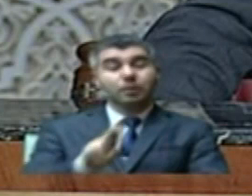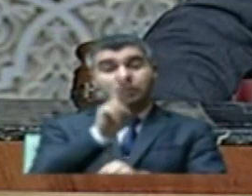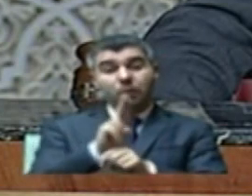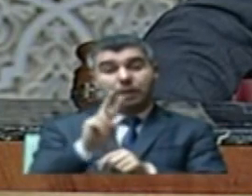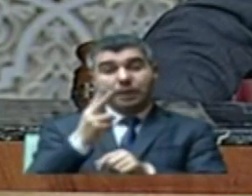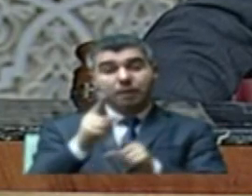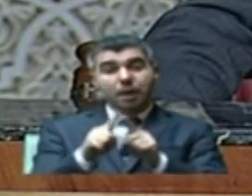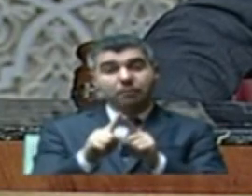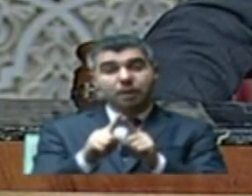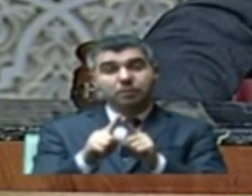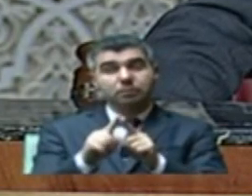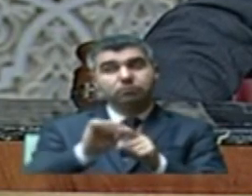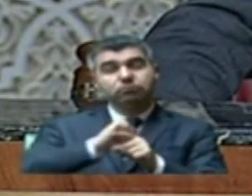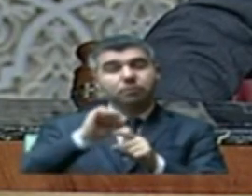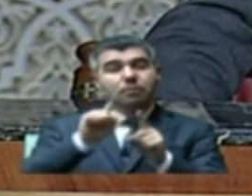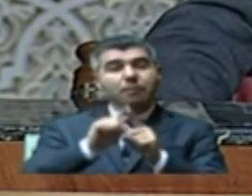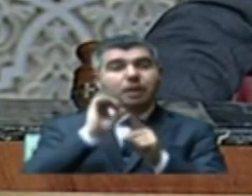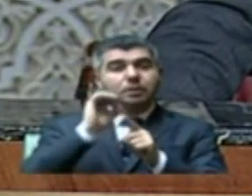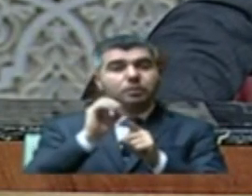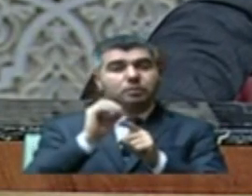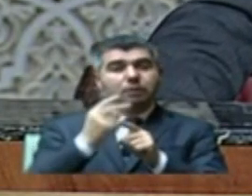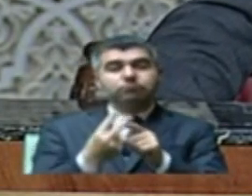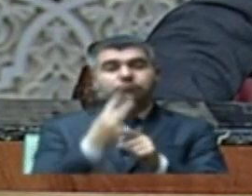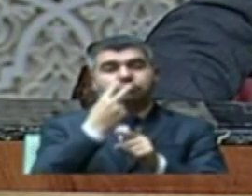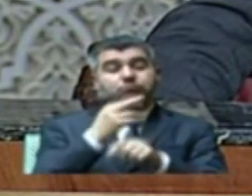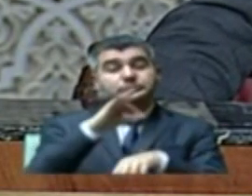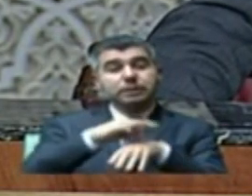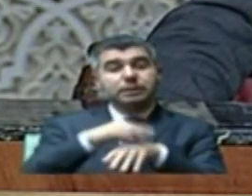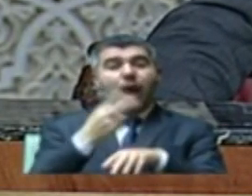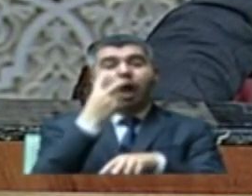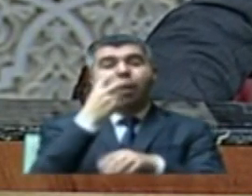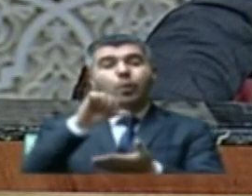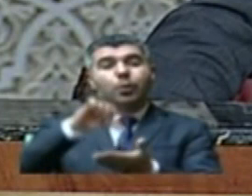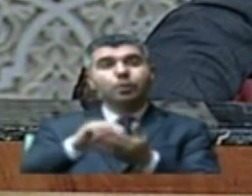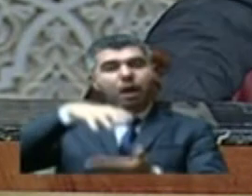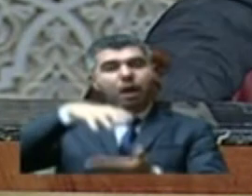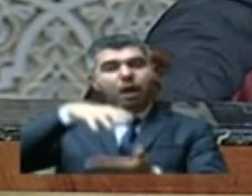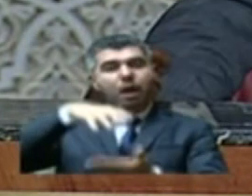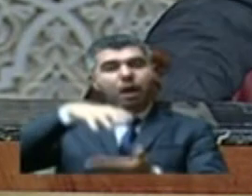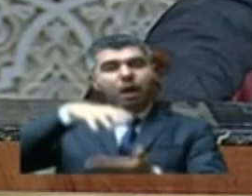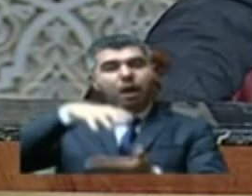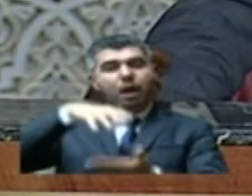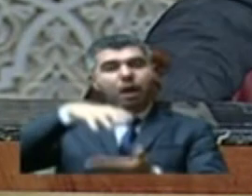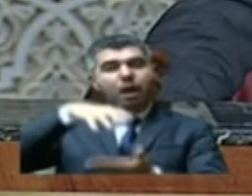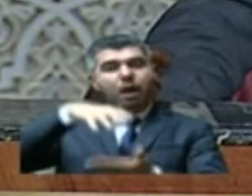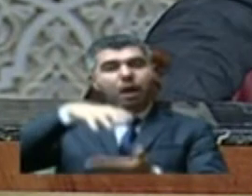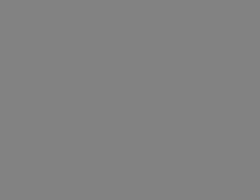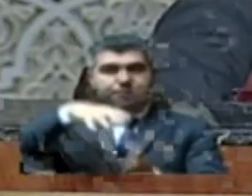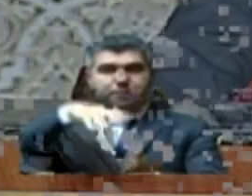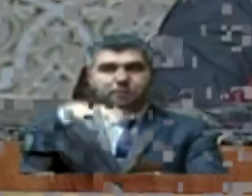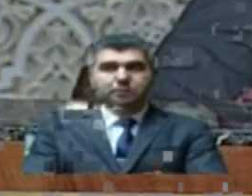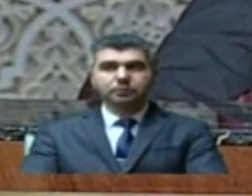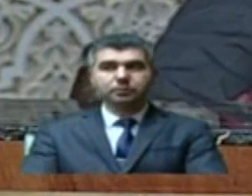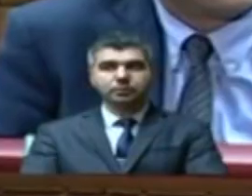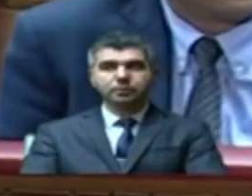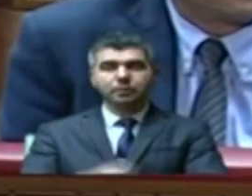الغازات المنبعثه من المحطه الحراريه بالعيون. الكلمه لاحد الساده المستشارين فريق الاستقلال. السيد المستشار. بسم